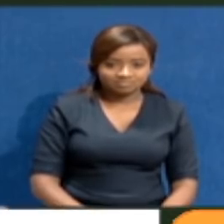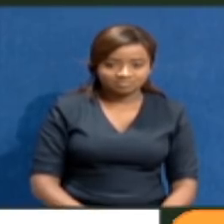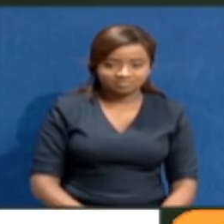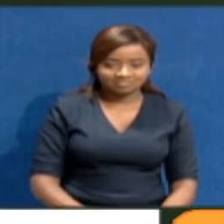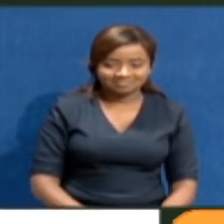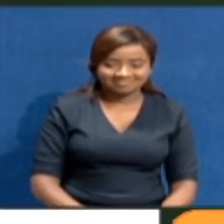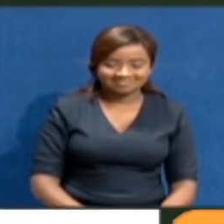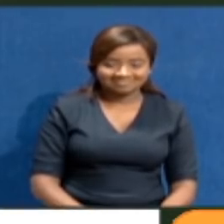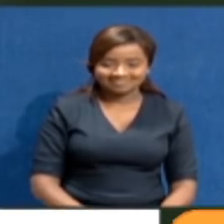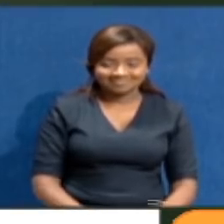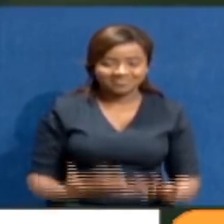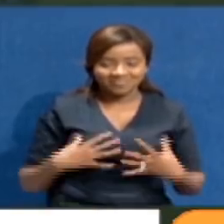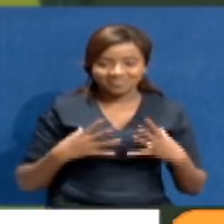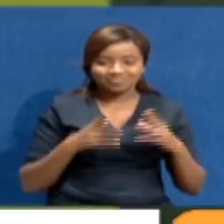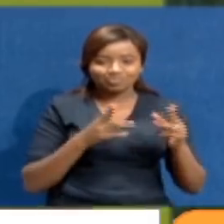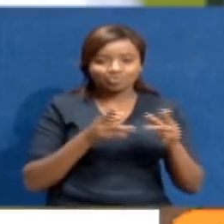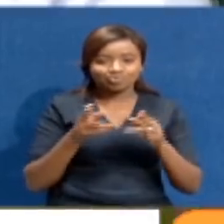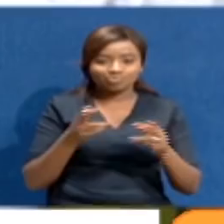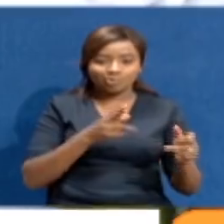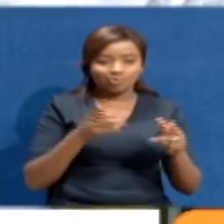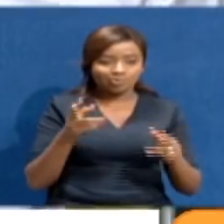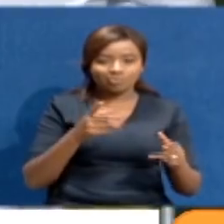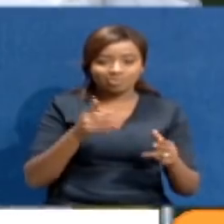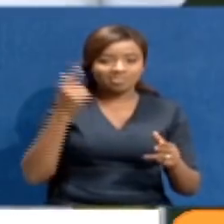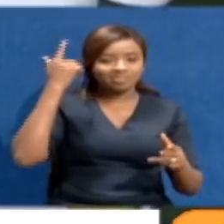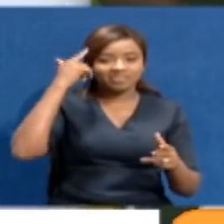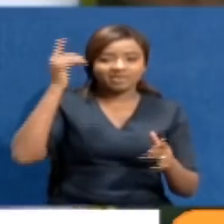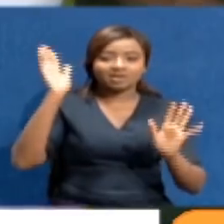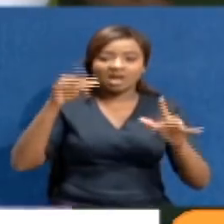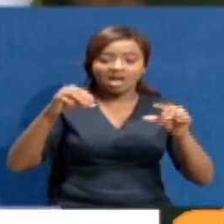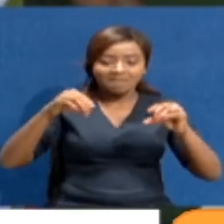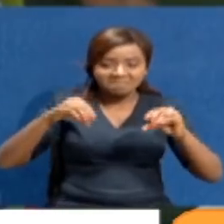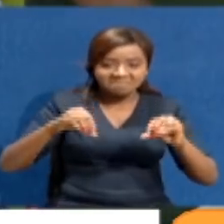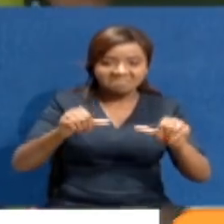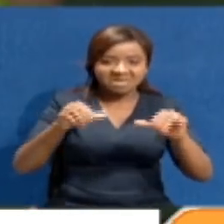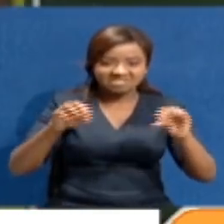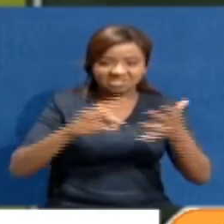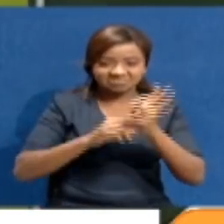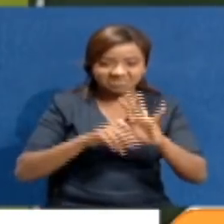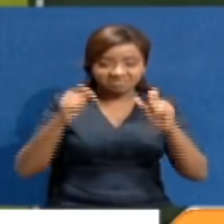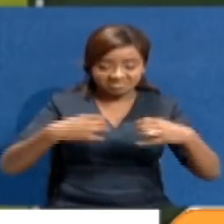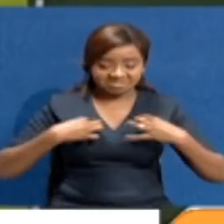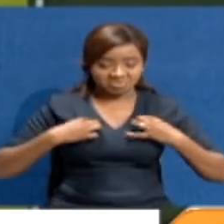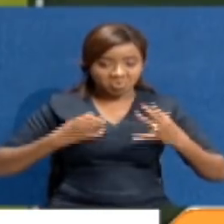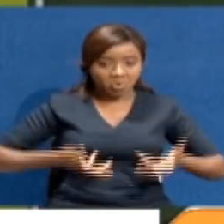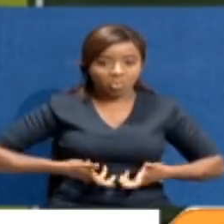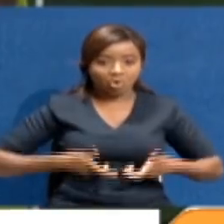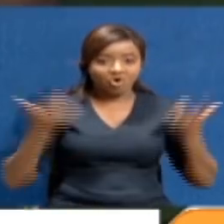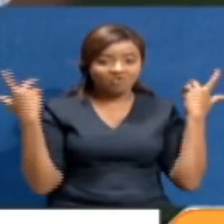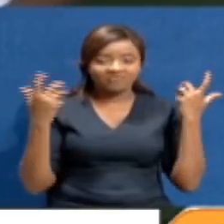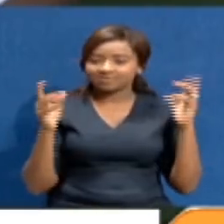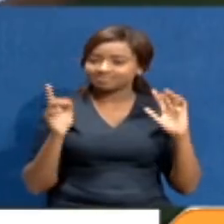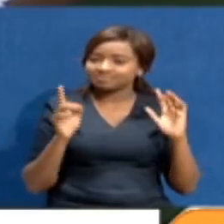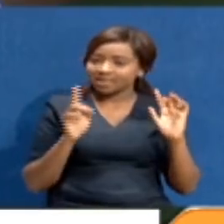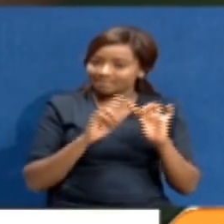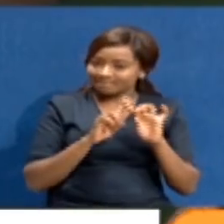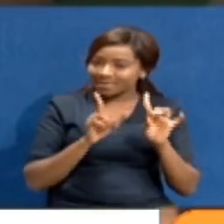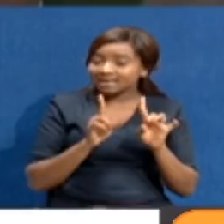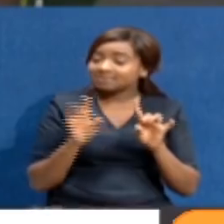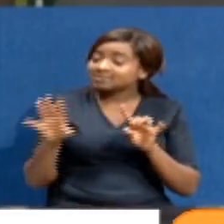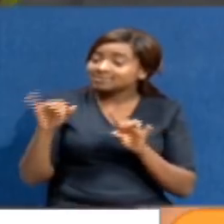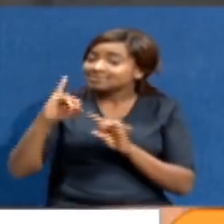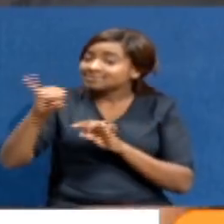Mwanamisi, kwa kawaida watu fikiria masaji kila mtu lazima atoe nguo. Lakini ya Kijapanisa hakuna kutoa